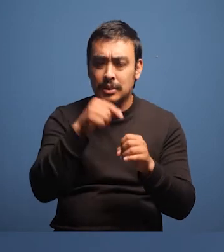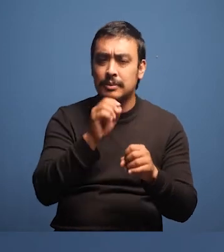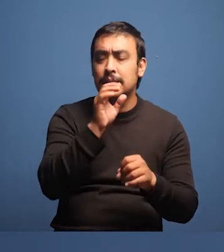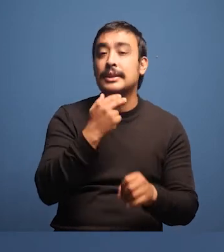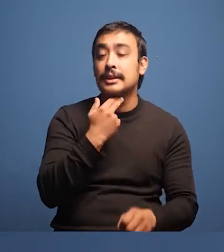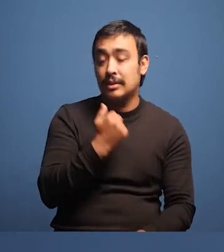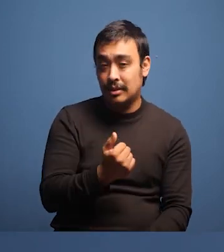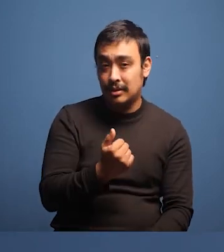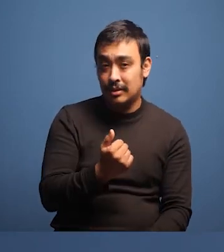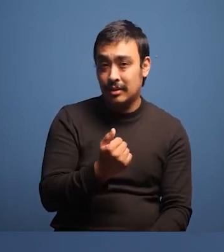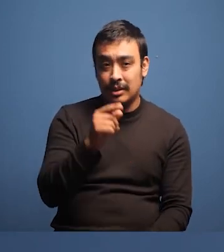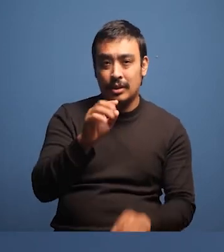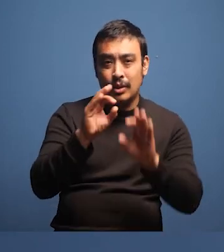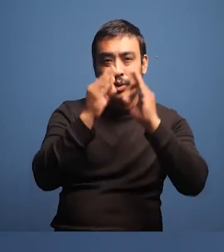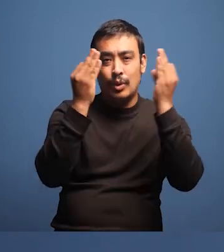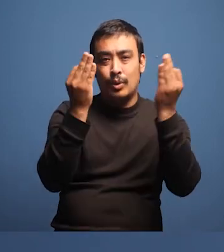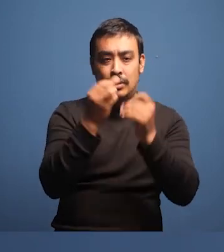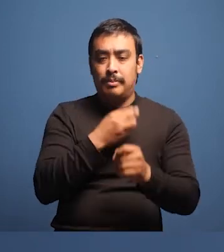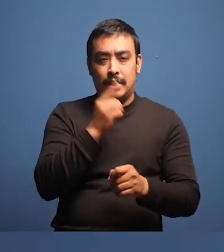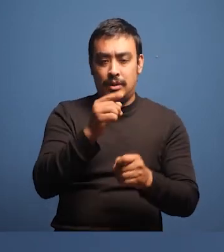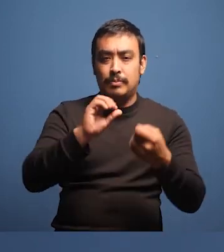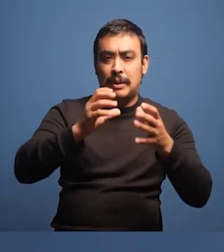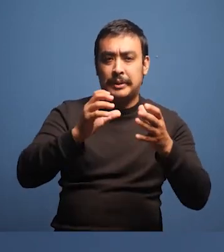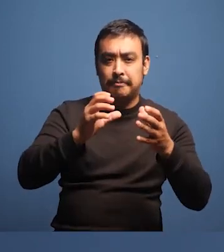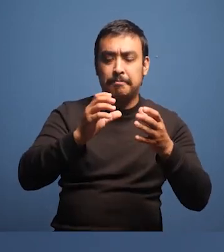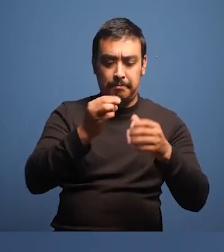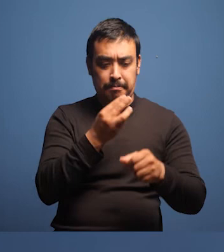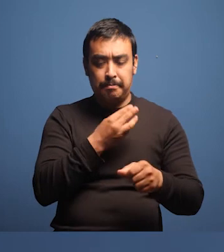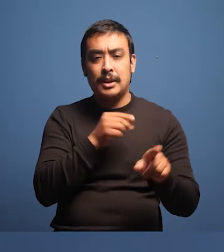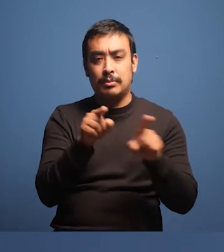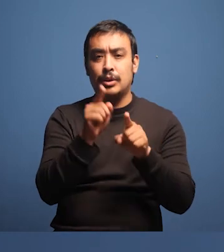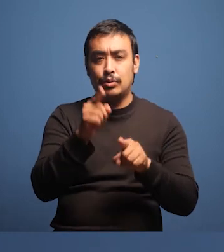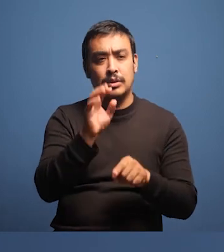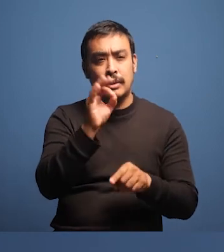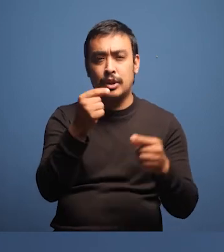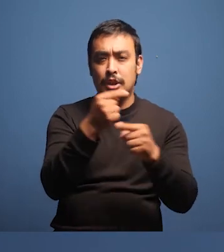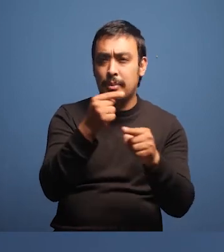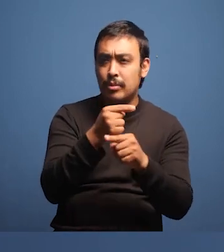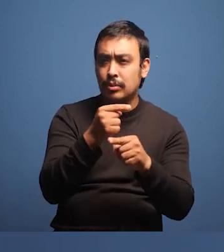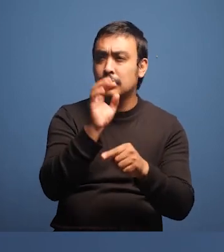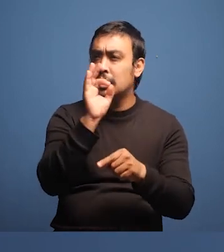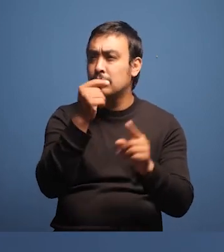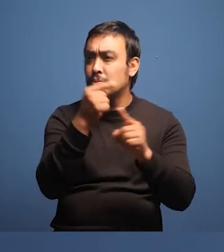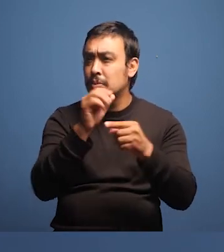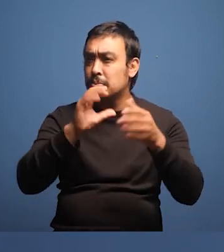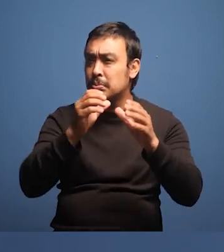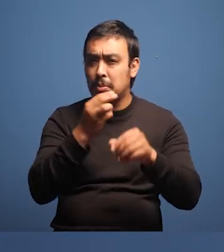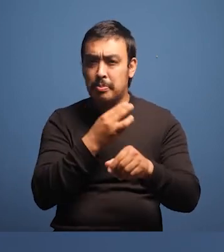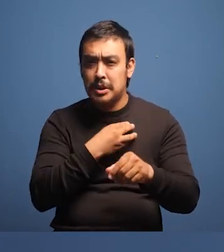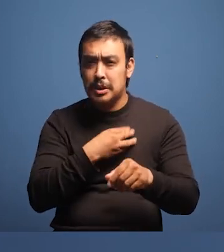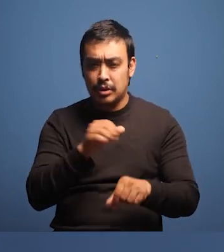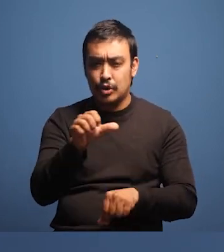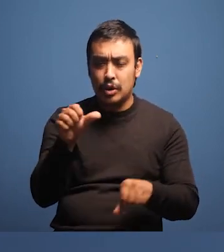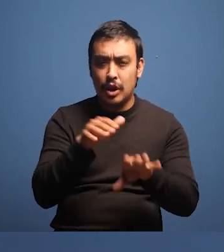भने हामी एउटा ग्लोबल सिटिजन मात्र होइन, एउटा डिजिटल सिटिजन पनि हो कि। सो लेट्स ट्राई टु बी द गुड एक्जाम्पल अफ द गुड डिजिटल सिटिजन्स। अनि अर्को भनेको